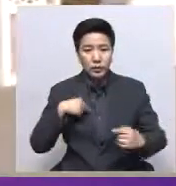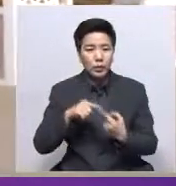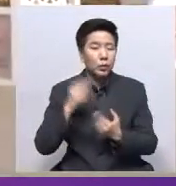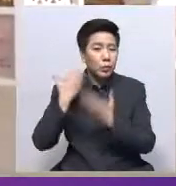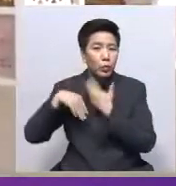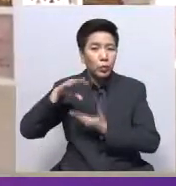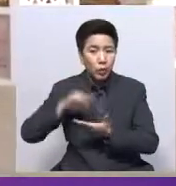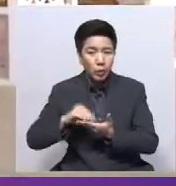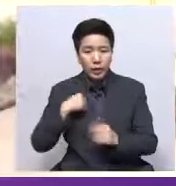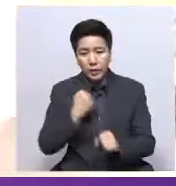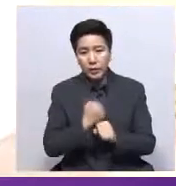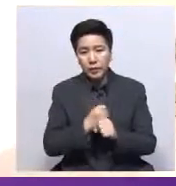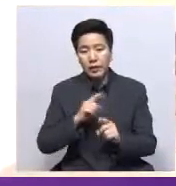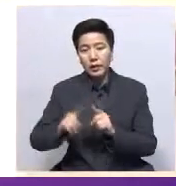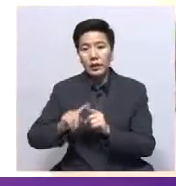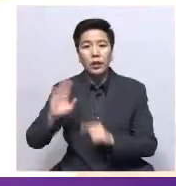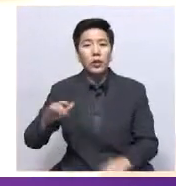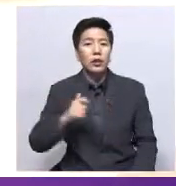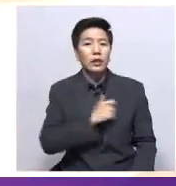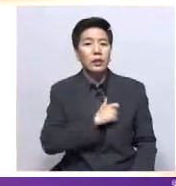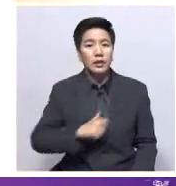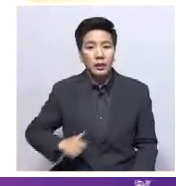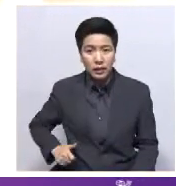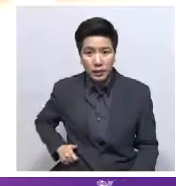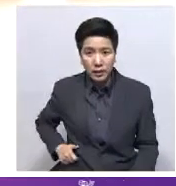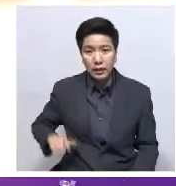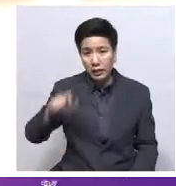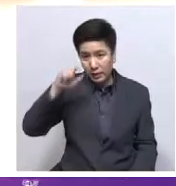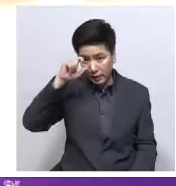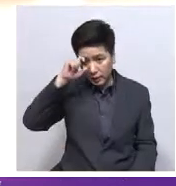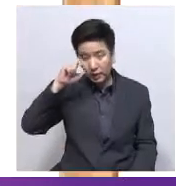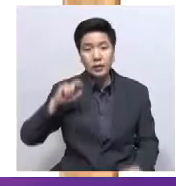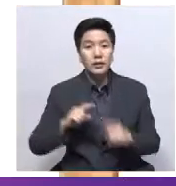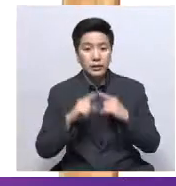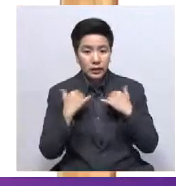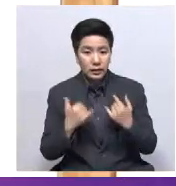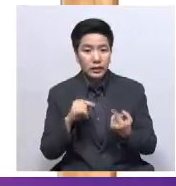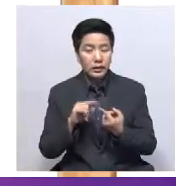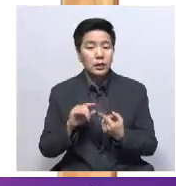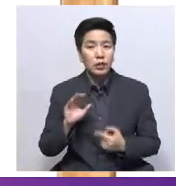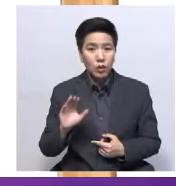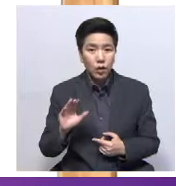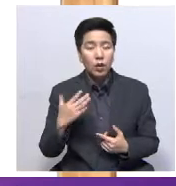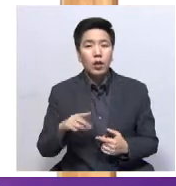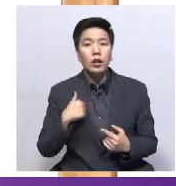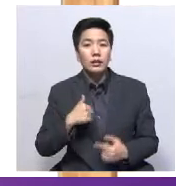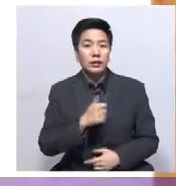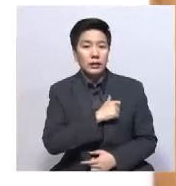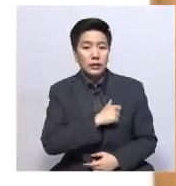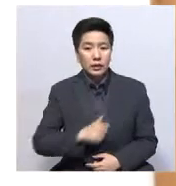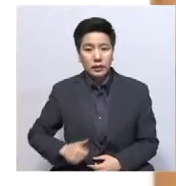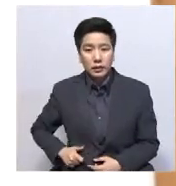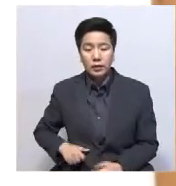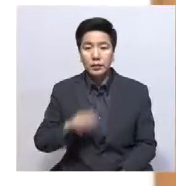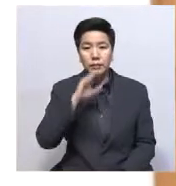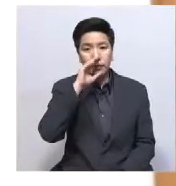ประวัติและพระราชกรณียกิจของพระบาทสมเด็จพระปรมินทรมหาภูมิพลอดุลยเดชบรมนาถบพิตรและพระบาทสมเด็จพระจุลจ